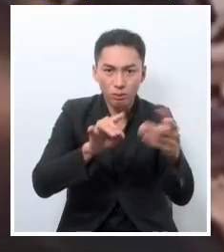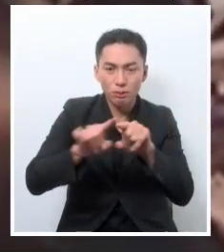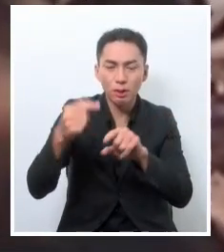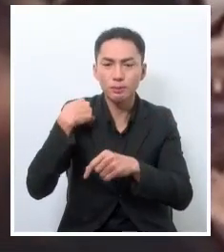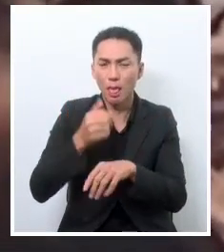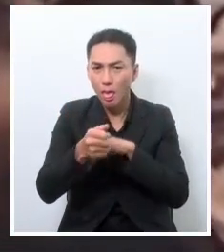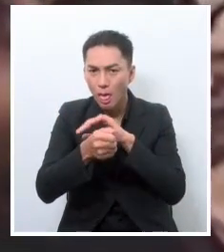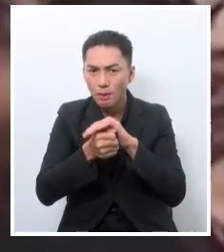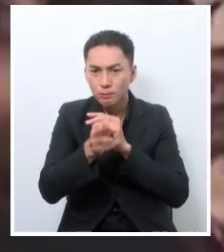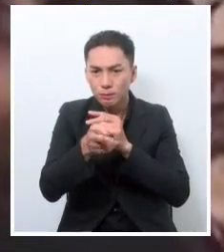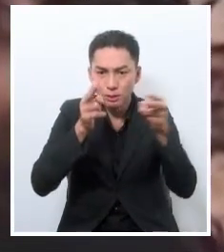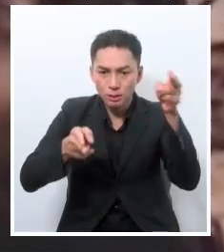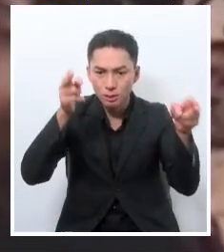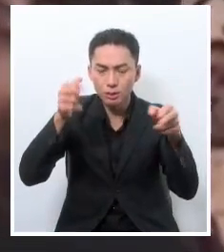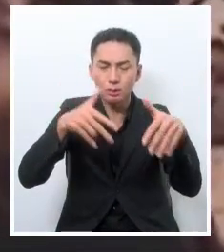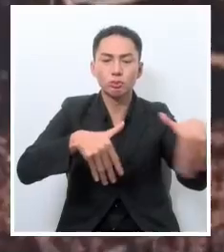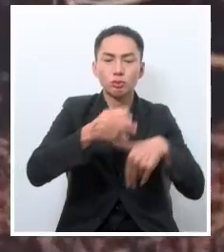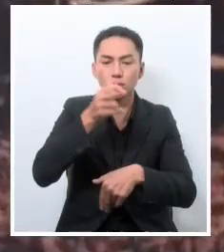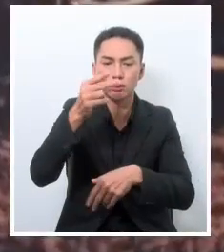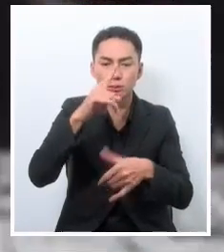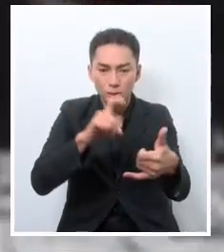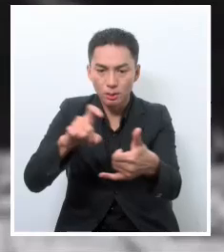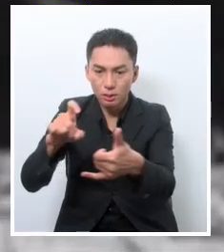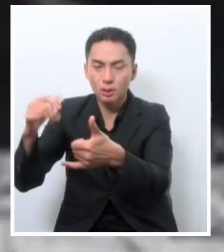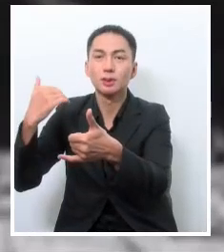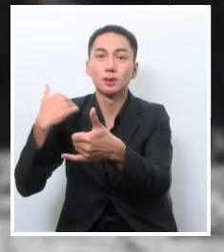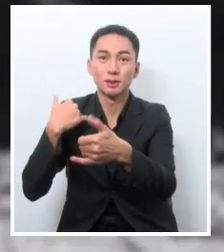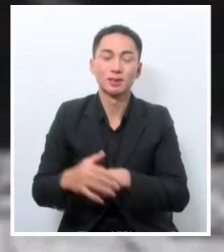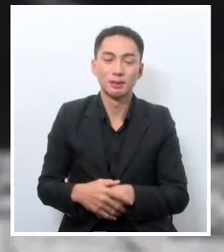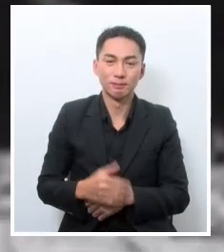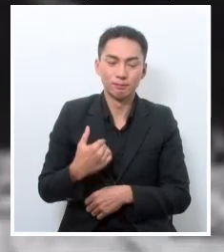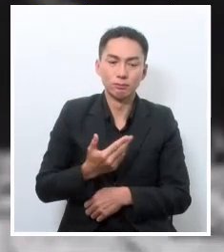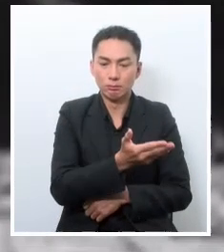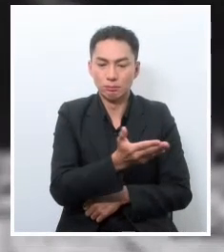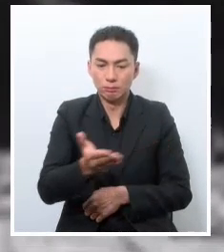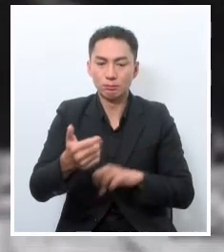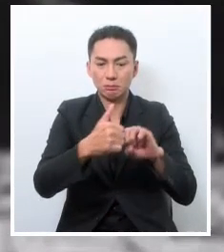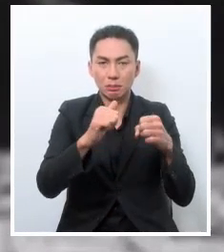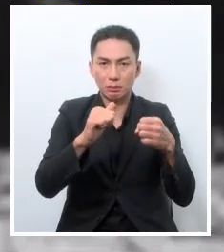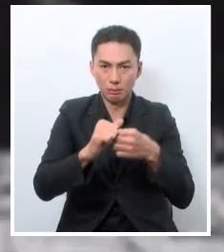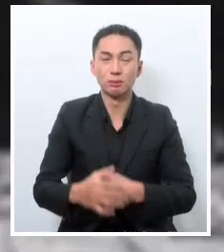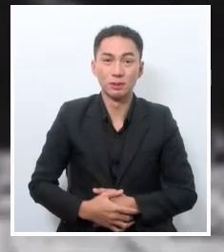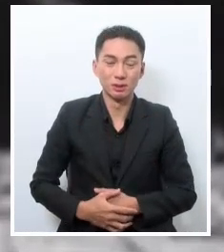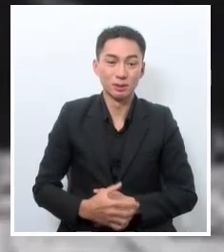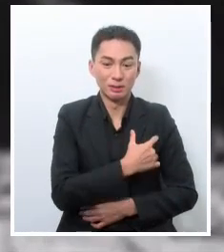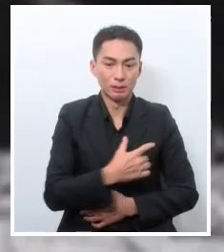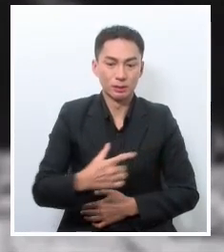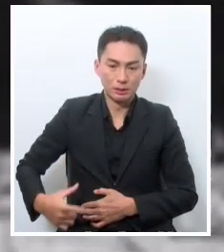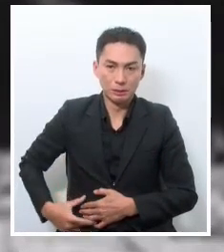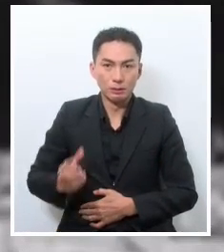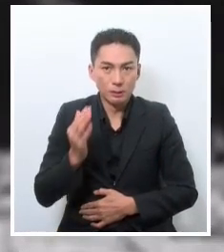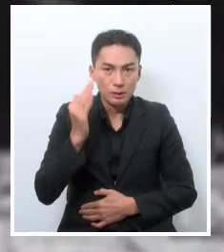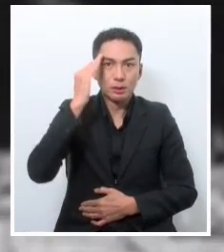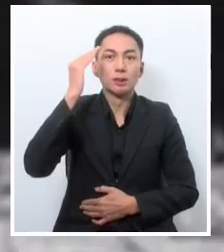ยิงราษฎรจนได้รับบาดเจ็บหลมตายอยู่ตลอดเวลาจากเหตุการณ์ที่เกิดขึ้นเมื่อพระบาทสมเด็จพระเจ้าอยู่หัวทรงทราบ